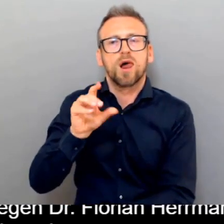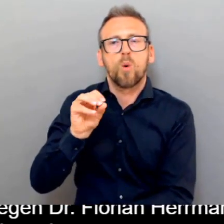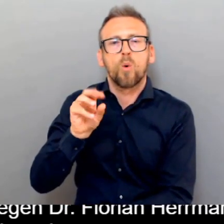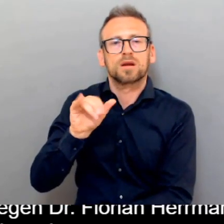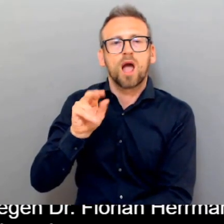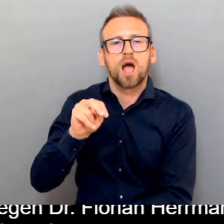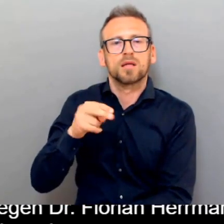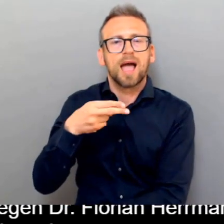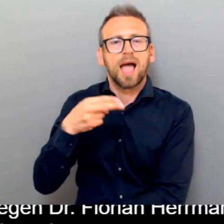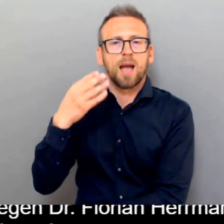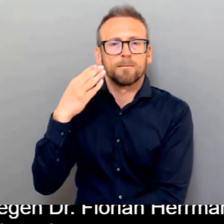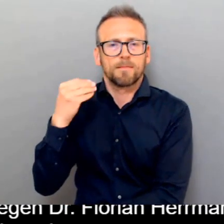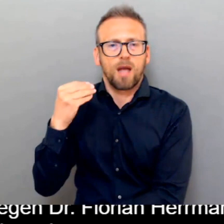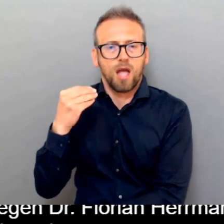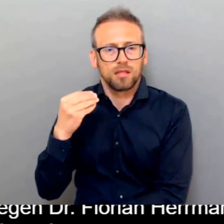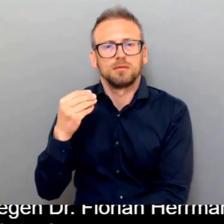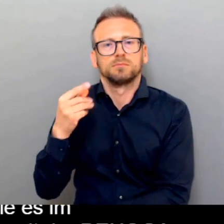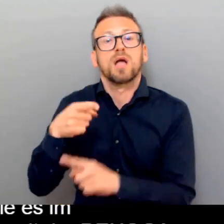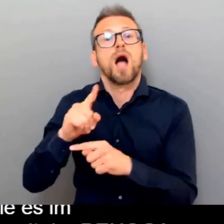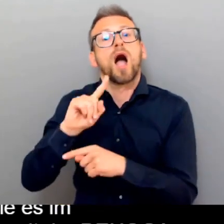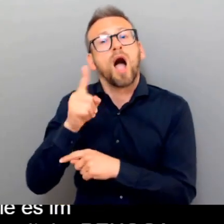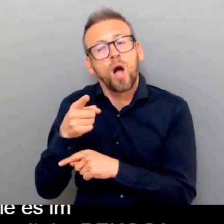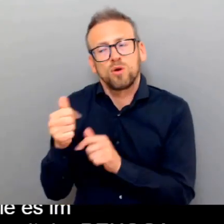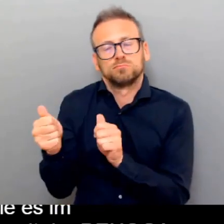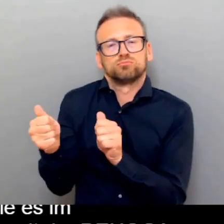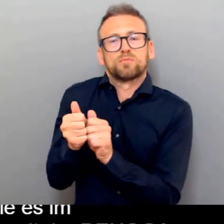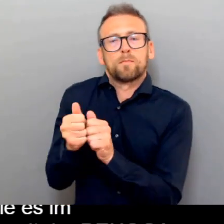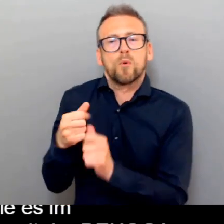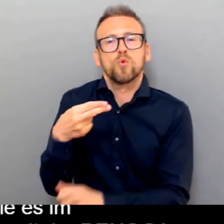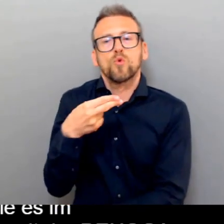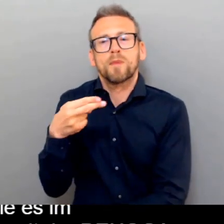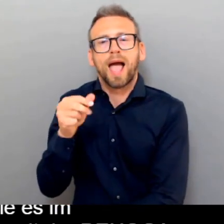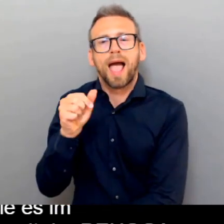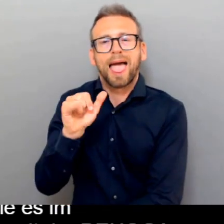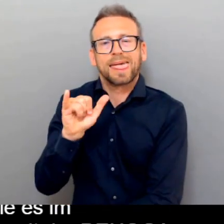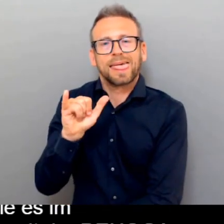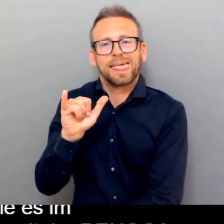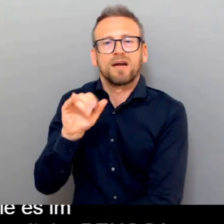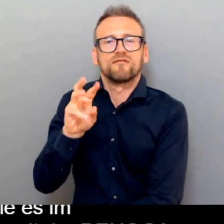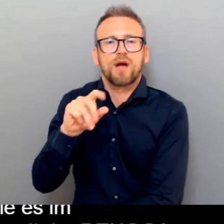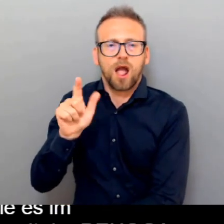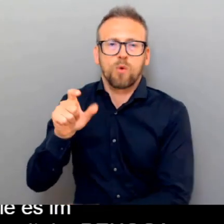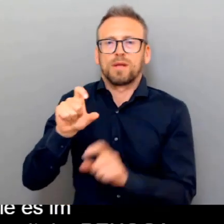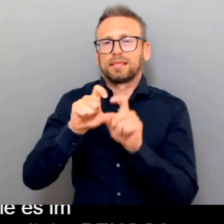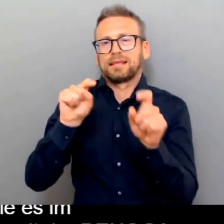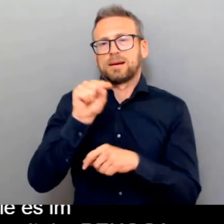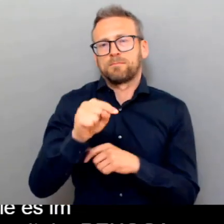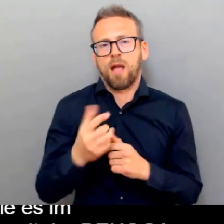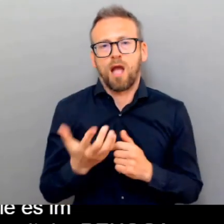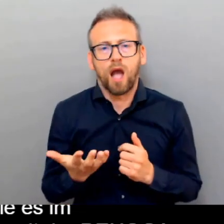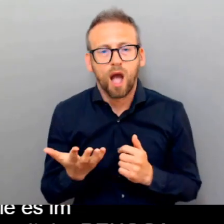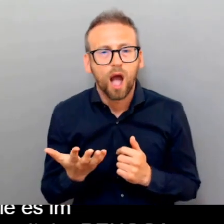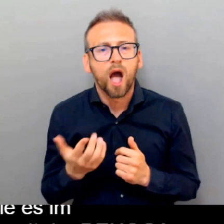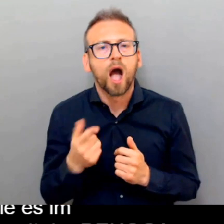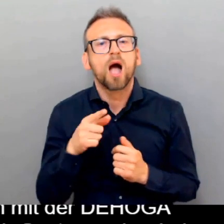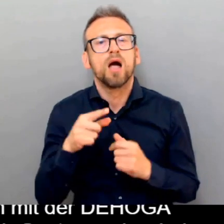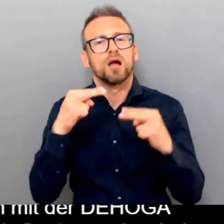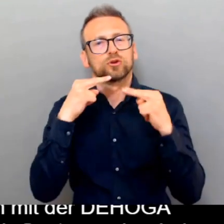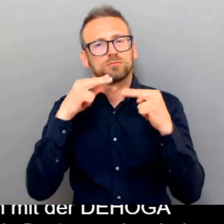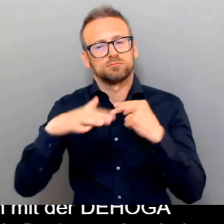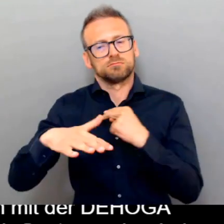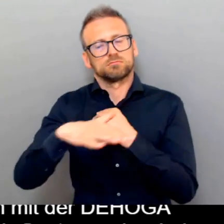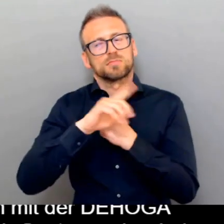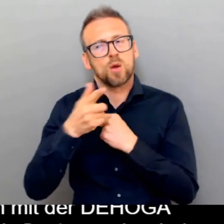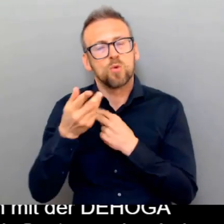Gastronomie wieder verantwortungsvoll öffnen können. Mein Eindruck ist, dass das, was an Konzeption da